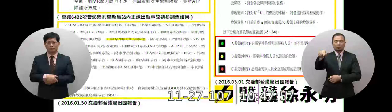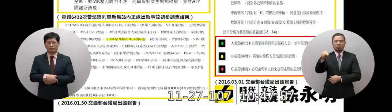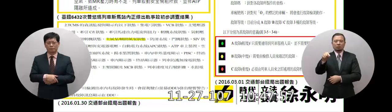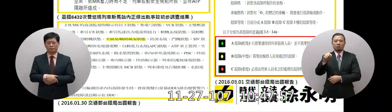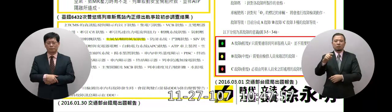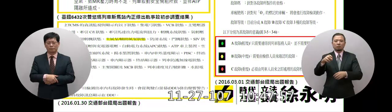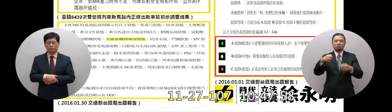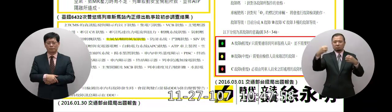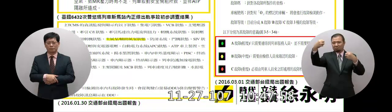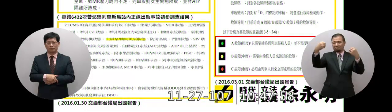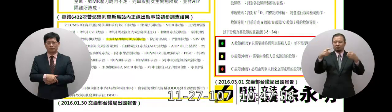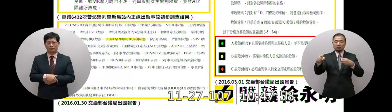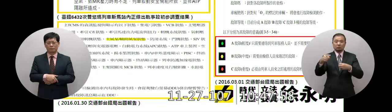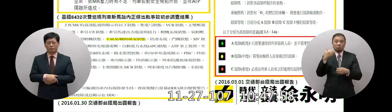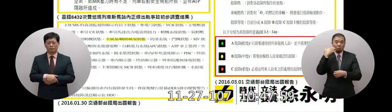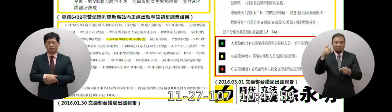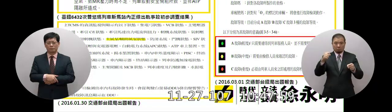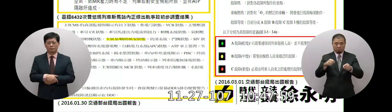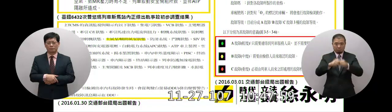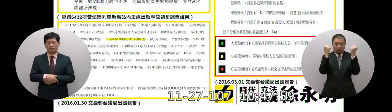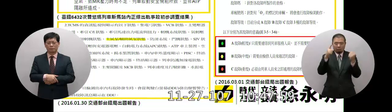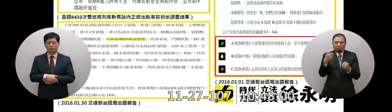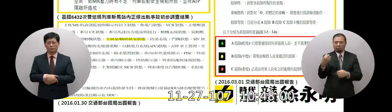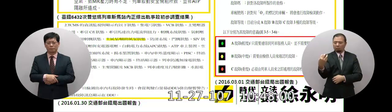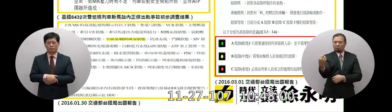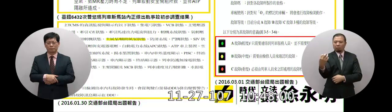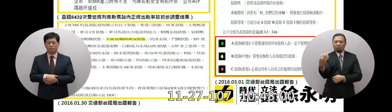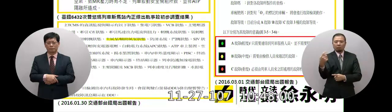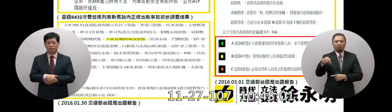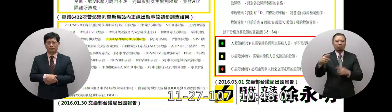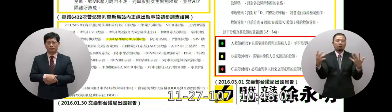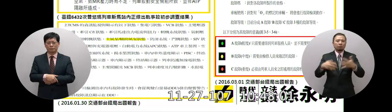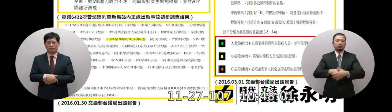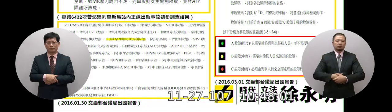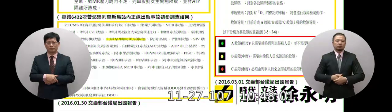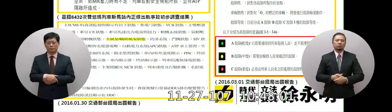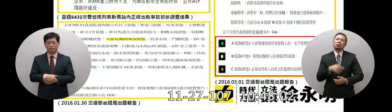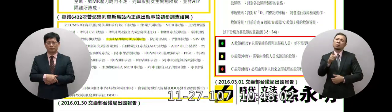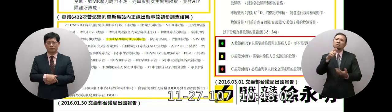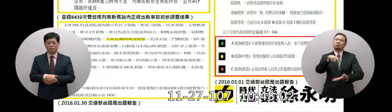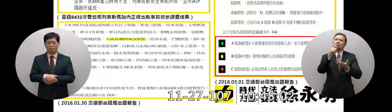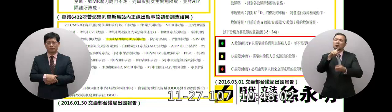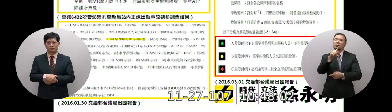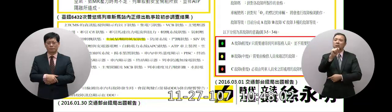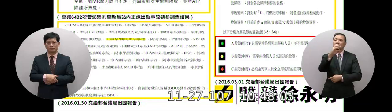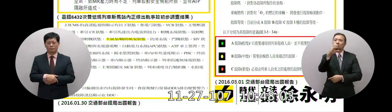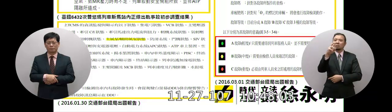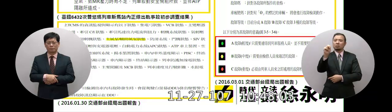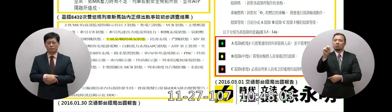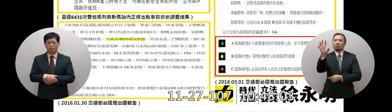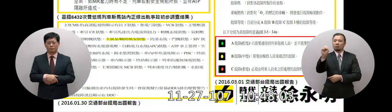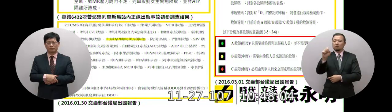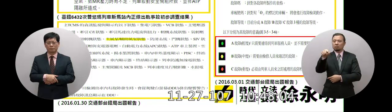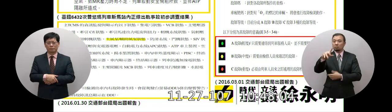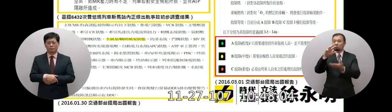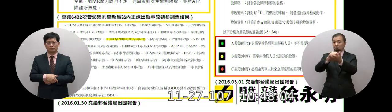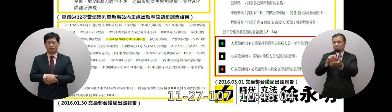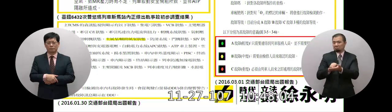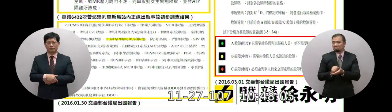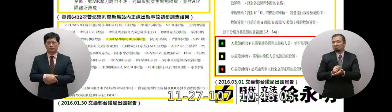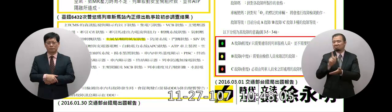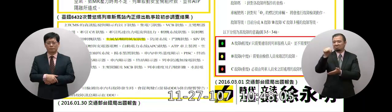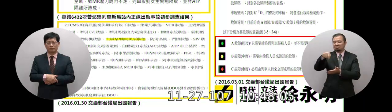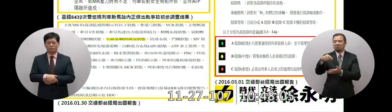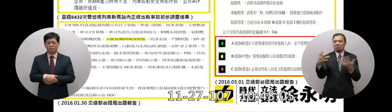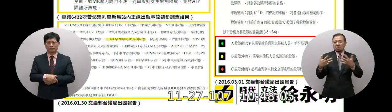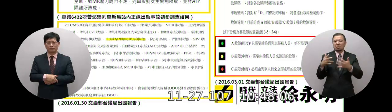题，部长，你这边讲是说按照 TCMS 记录显示哈有问题，